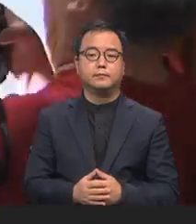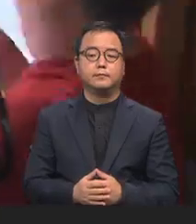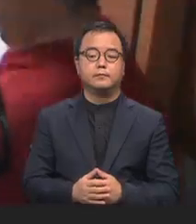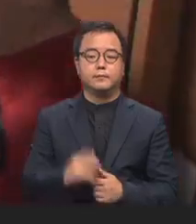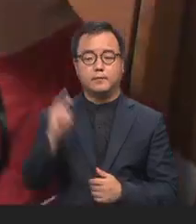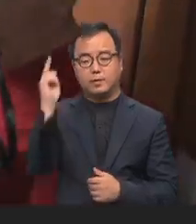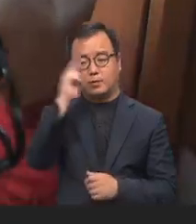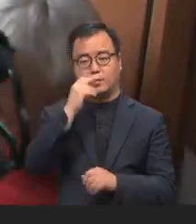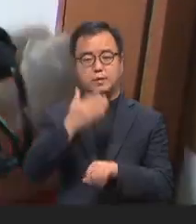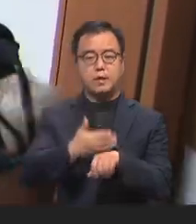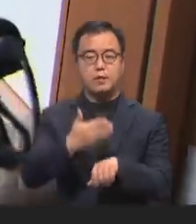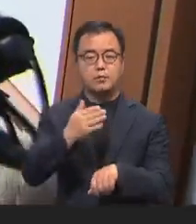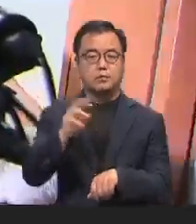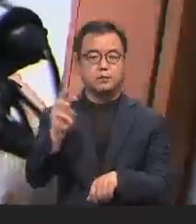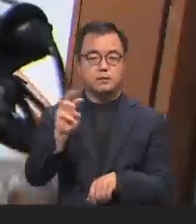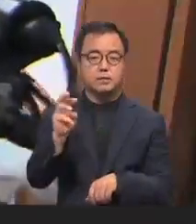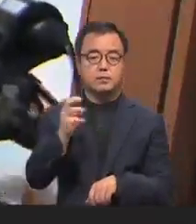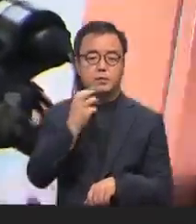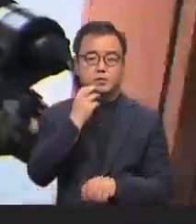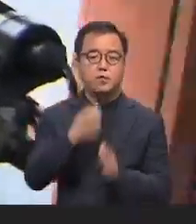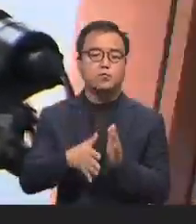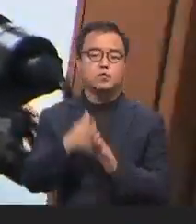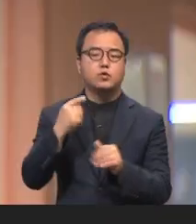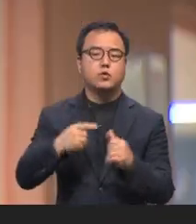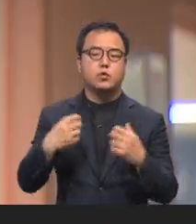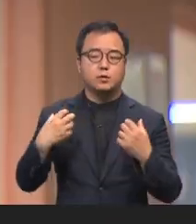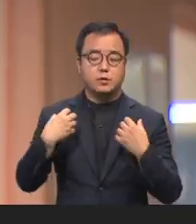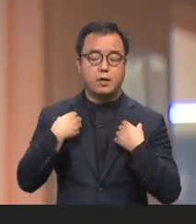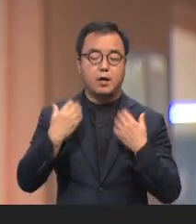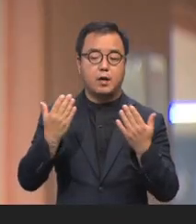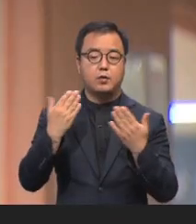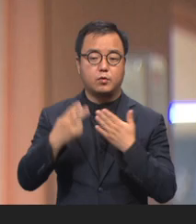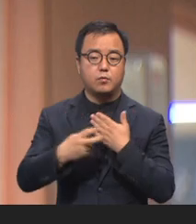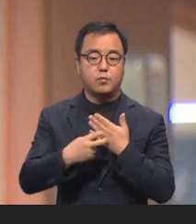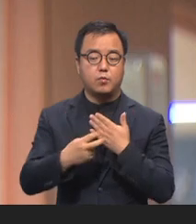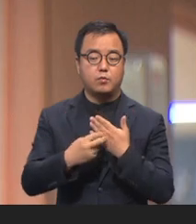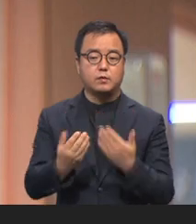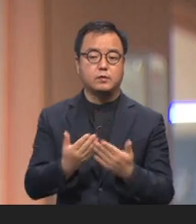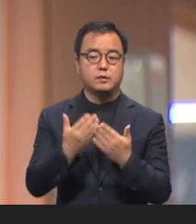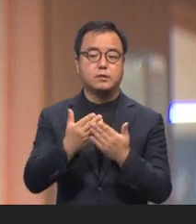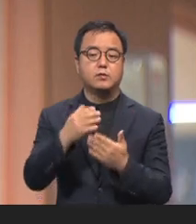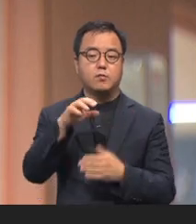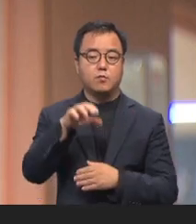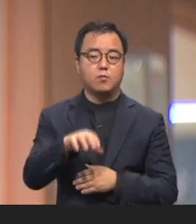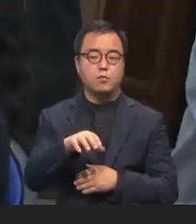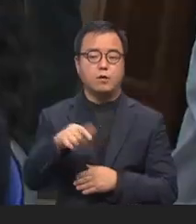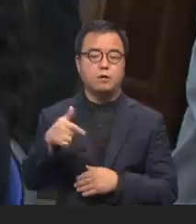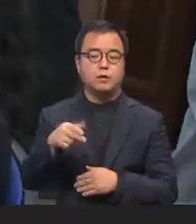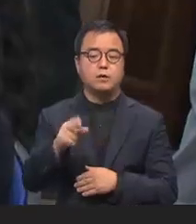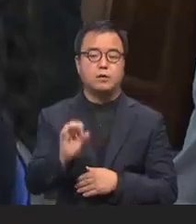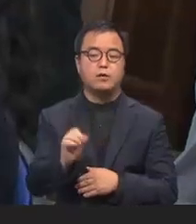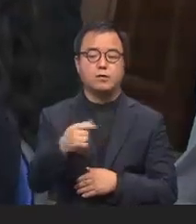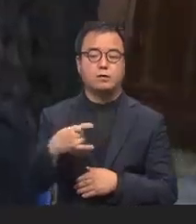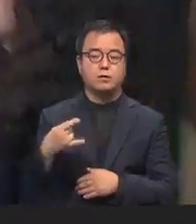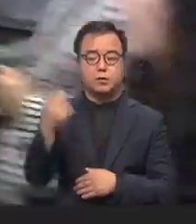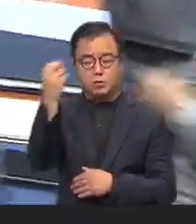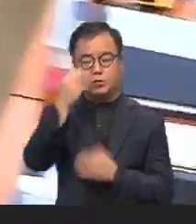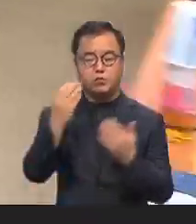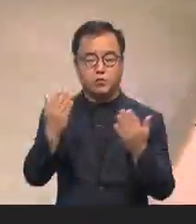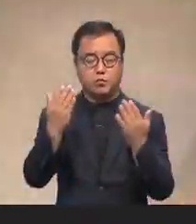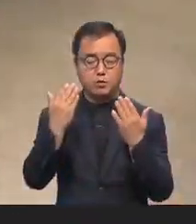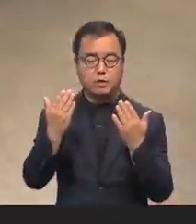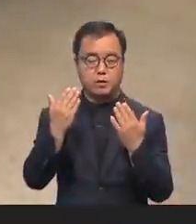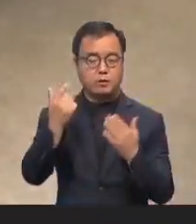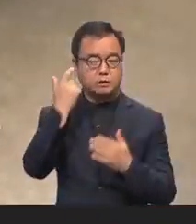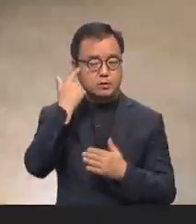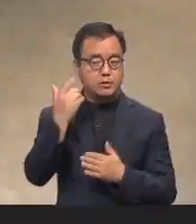오전 9시 30분 서울시교육청 학교보건진흥원에서 경의고에 대한 청문이 실시됐습니다. 자사고들은 공개 청문회를